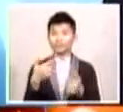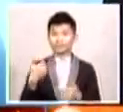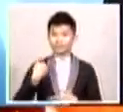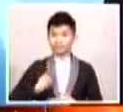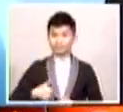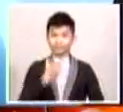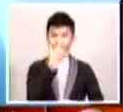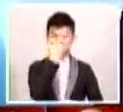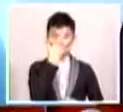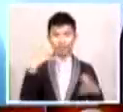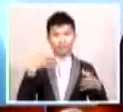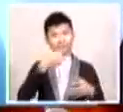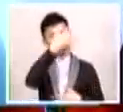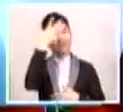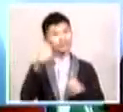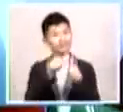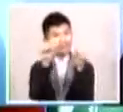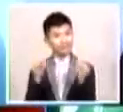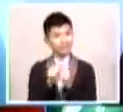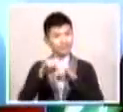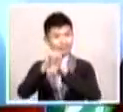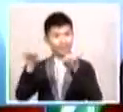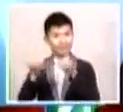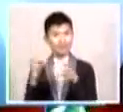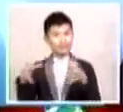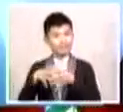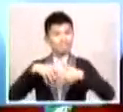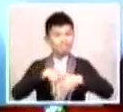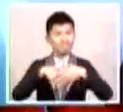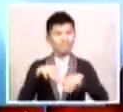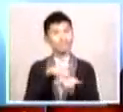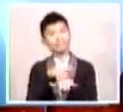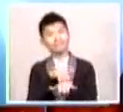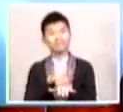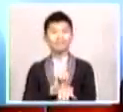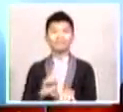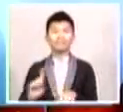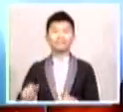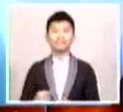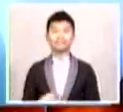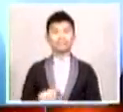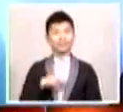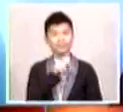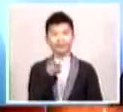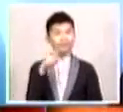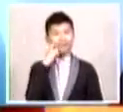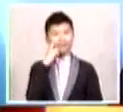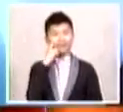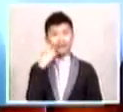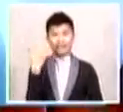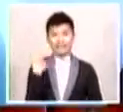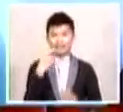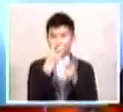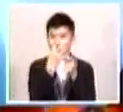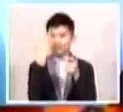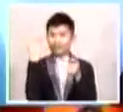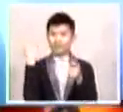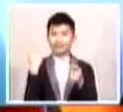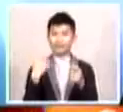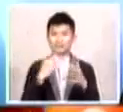青年男女一起参加示威游行，一起谈情说爱。很难想象，这两国人民曾经在